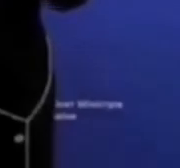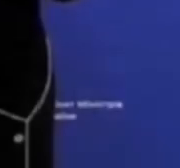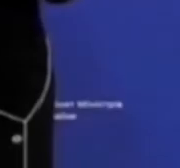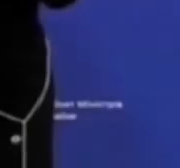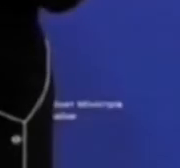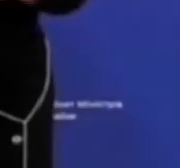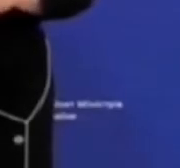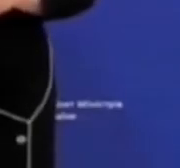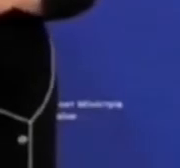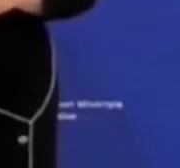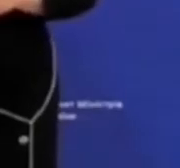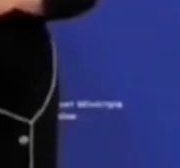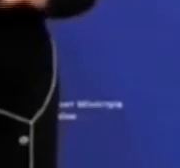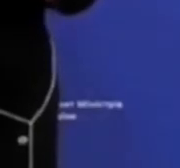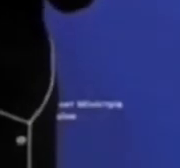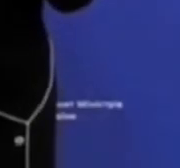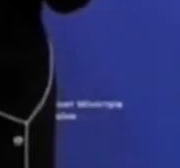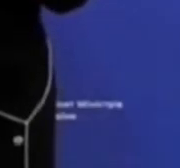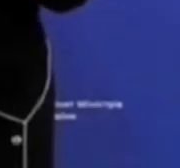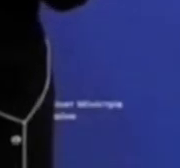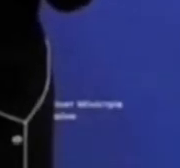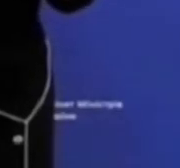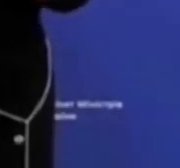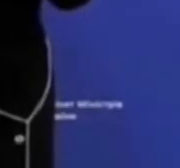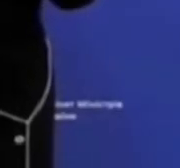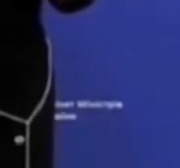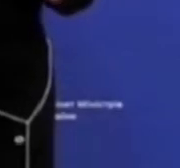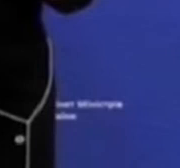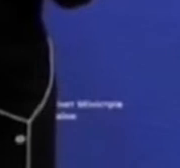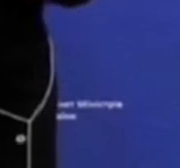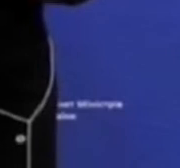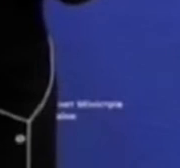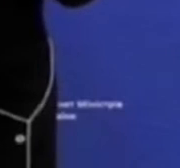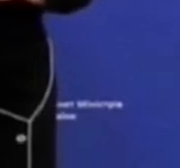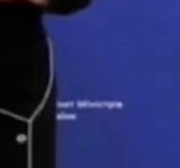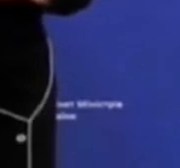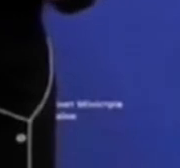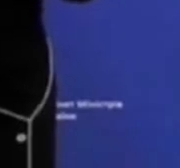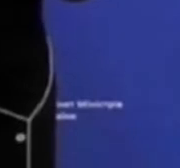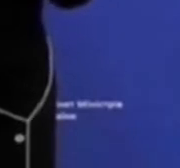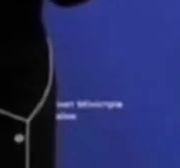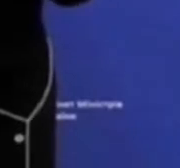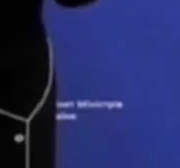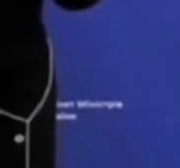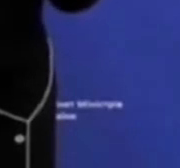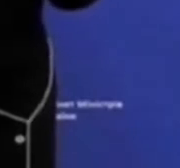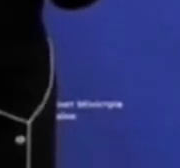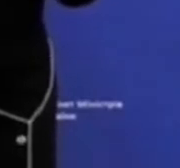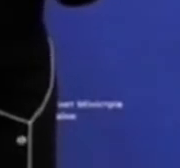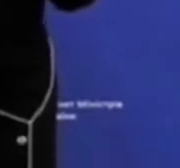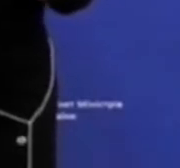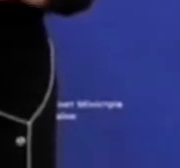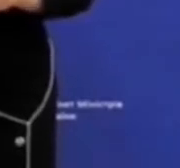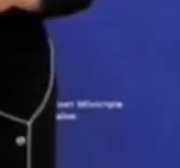про арте, то це можливе відкриття виключно на останньому етапі виходу з карантину, тому